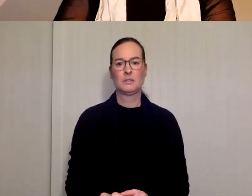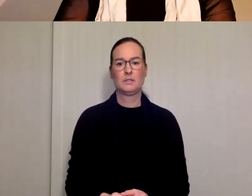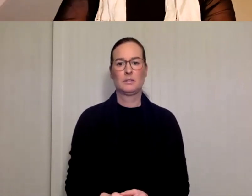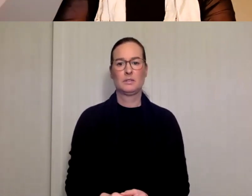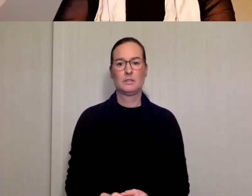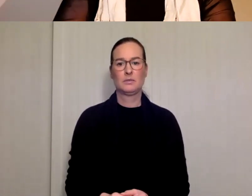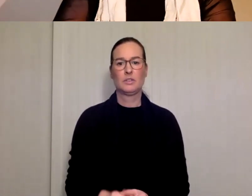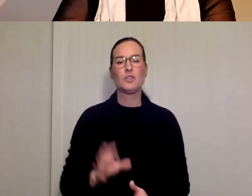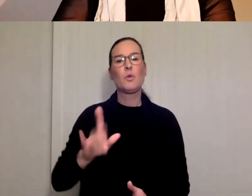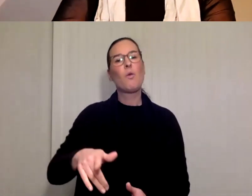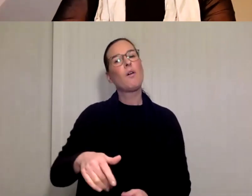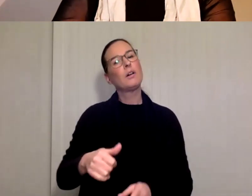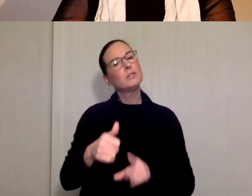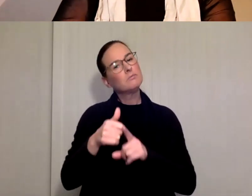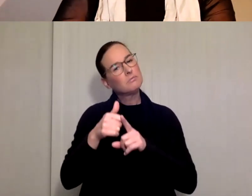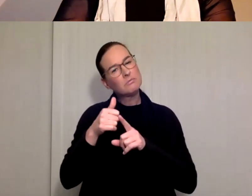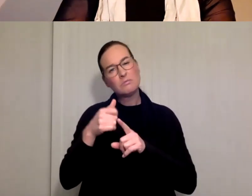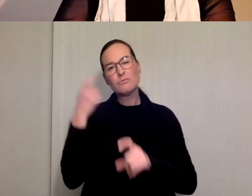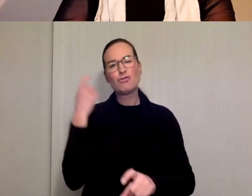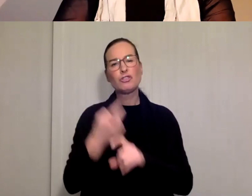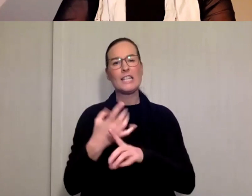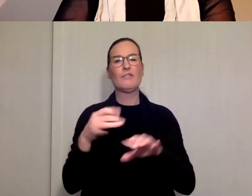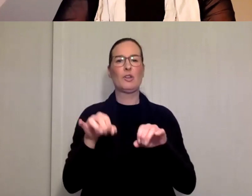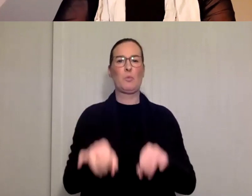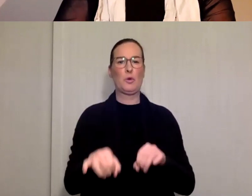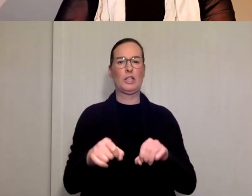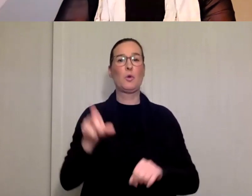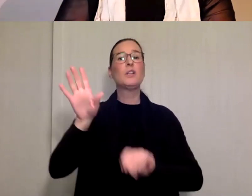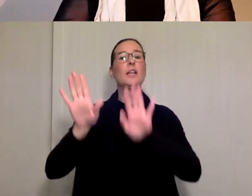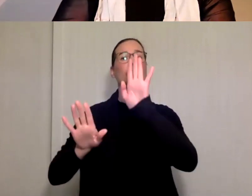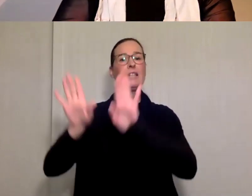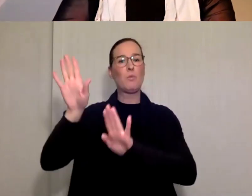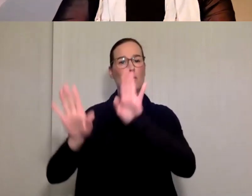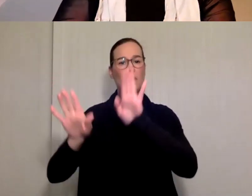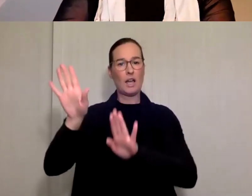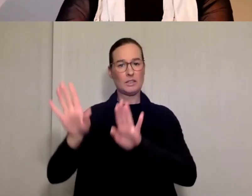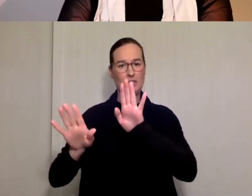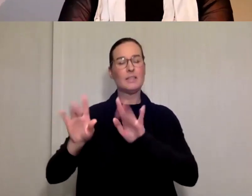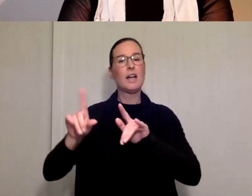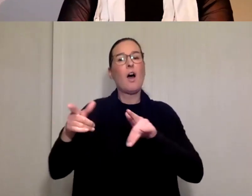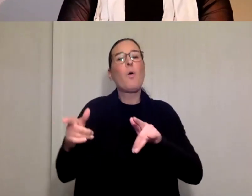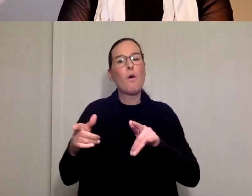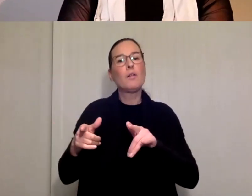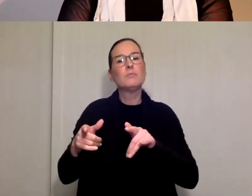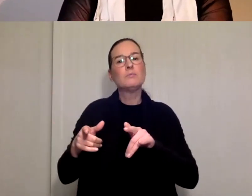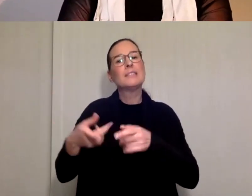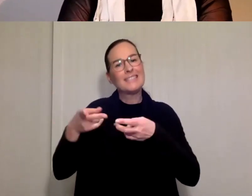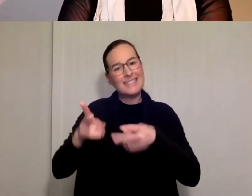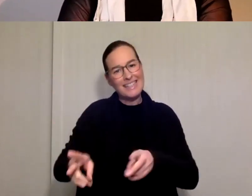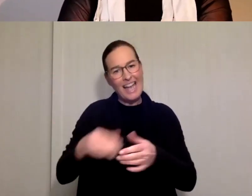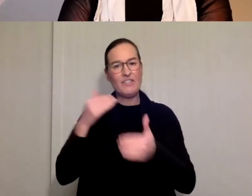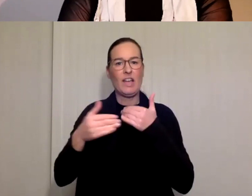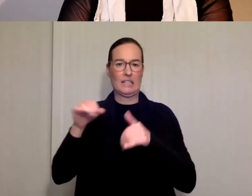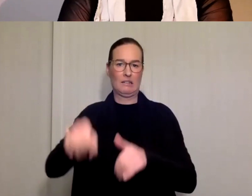wie möglich und es in einer demokratischen Gesellschaft auch rechtfertigbar ist, in der das Grundrecht tatsächlich